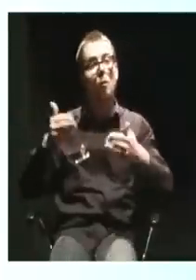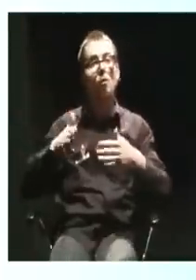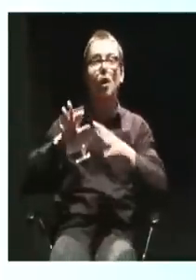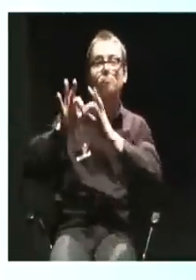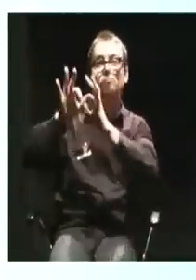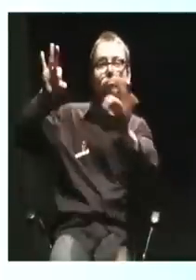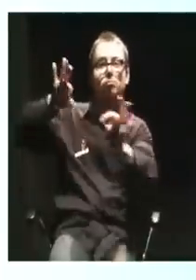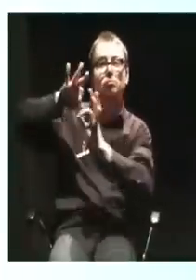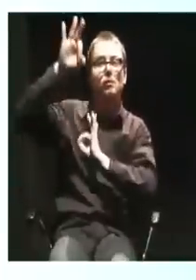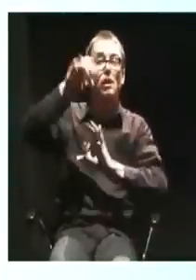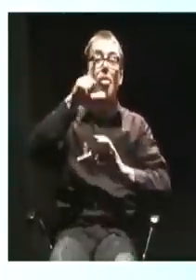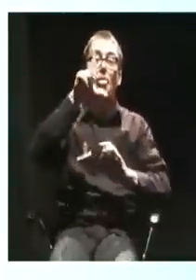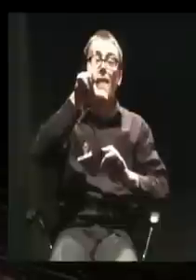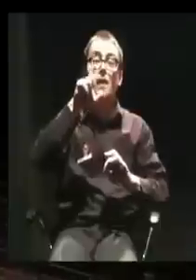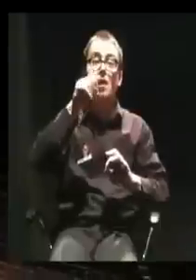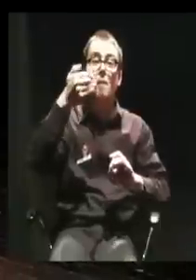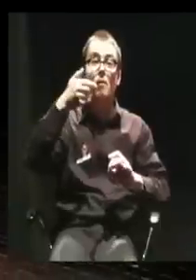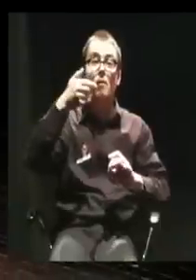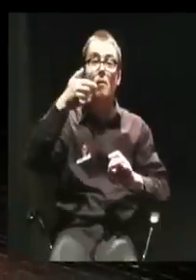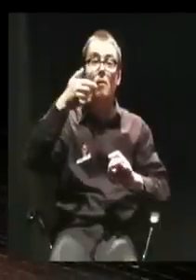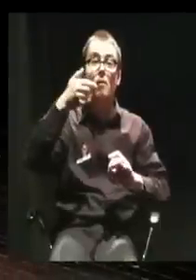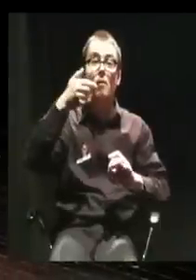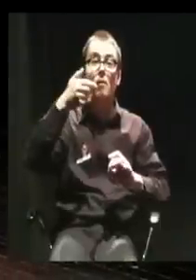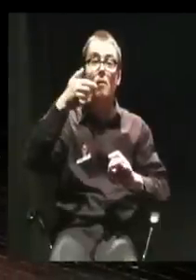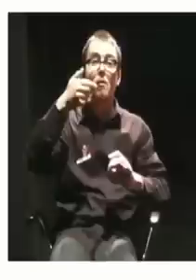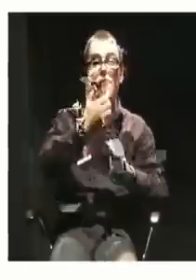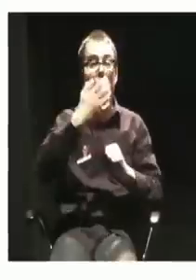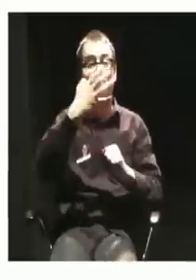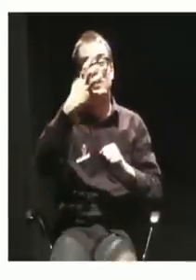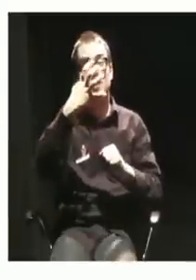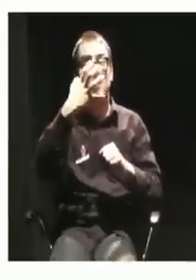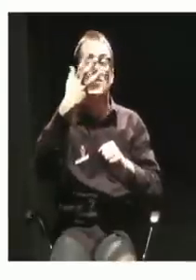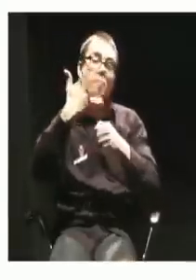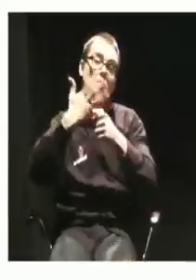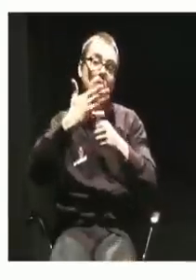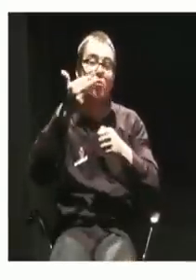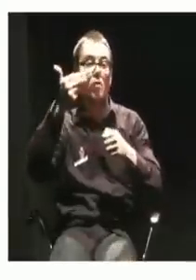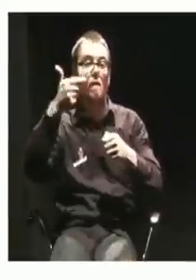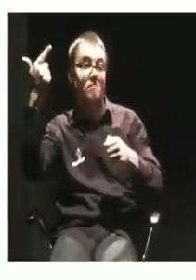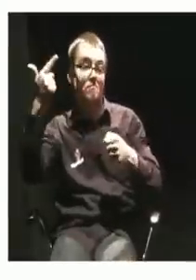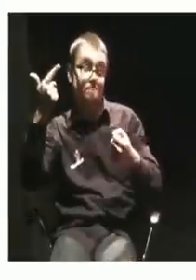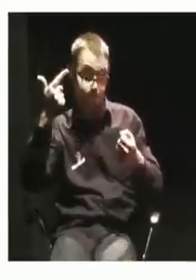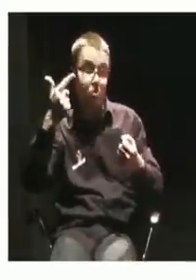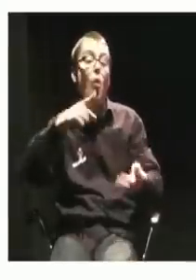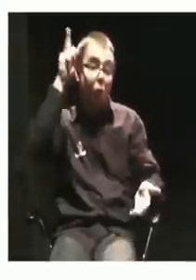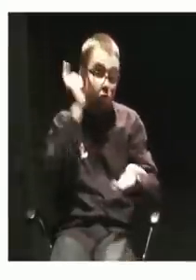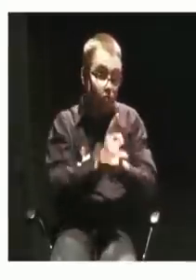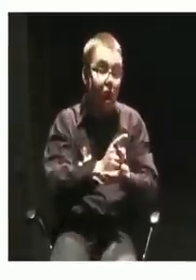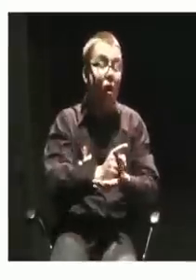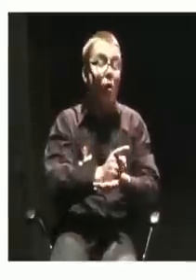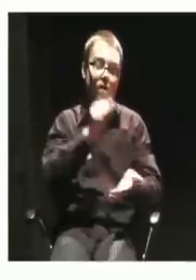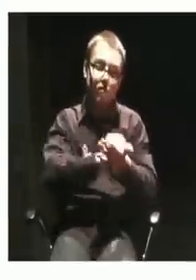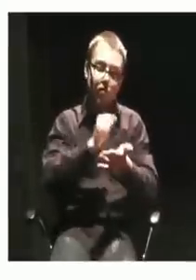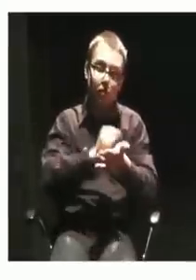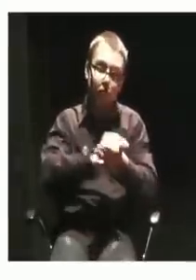może 200 metrów kwadratowych, aż doszedłem do 450 metrów kwadratowych. Wydrukowałem, okazało się, że ważyło to 150